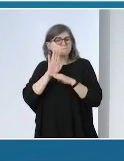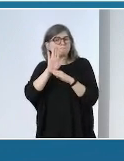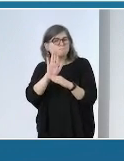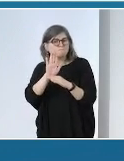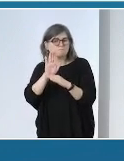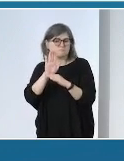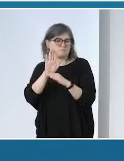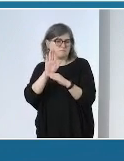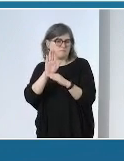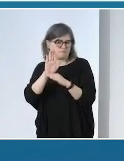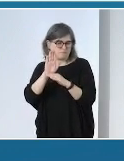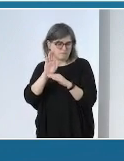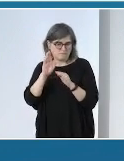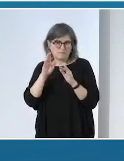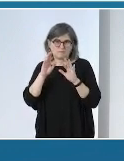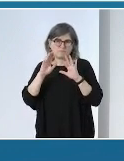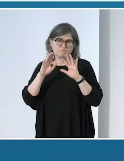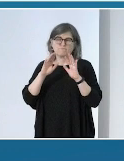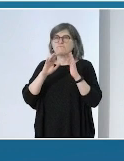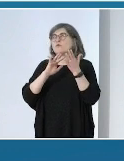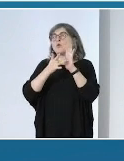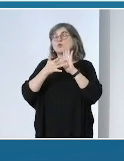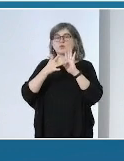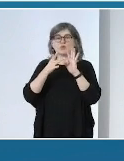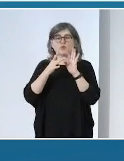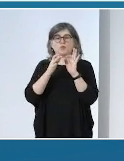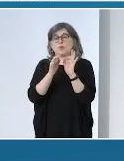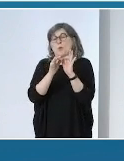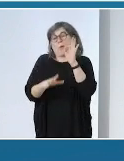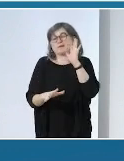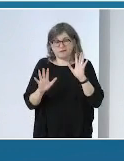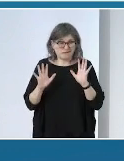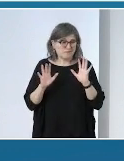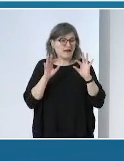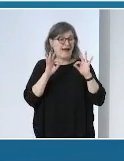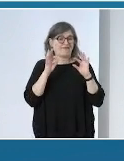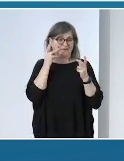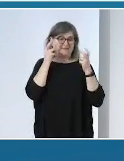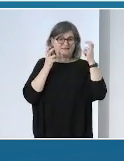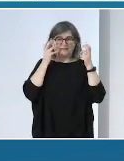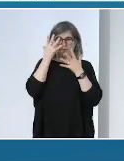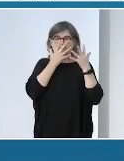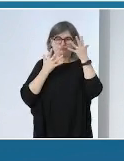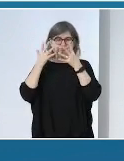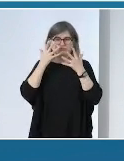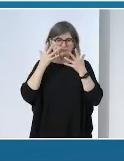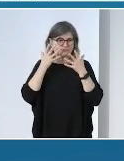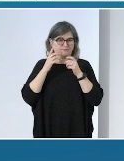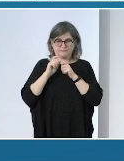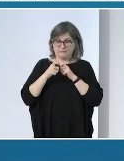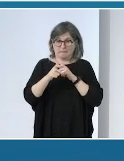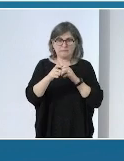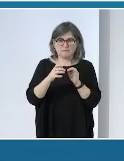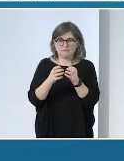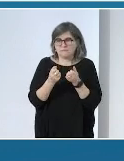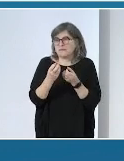les conséquences, l'ensemble des conséquences de l'atteinte vestibulaire, malgré tout, bon, comme